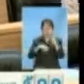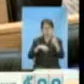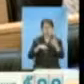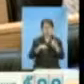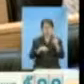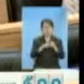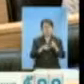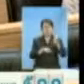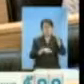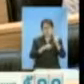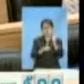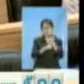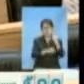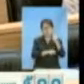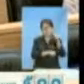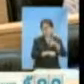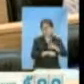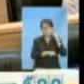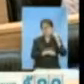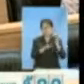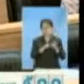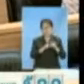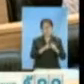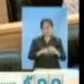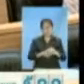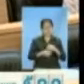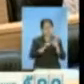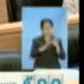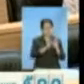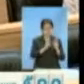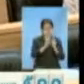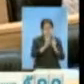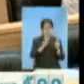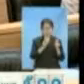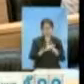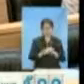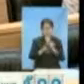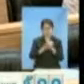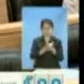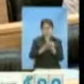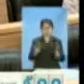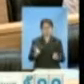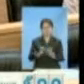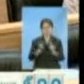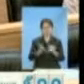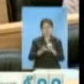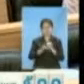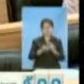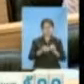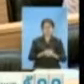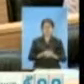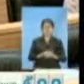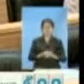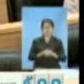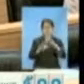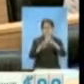บปีมาแล้วท่านประธานก็อยากจะฝากทางท่านคณะกรรมการว่าช่วยสนับสนุนนะครับการ